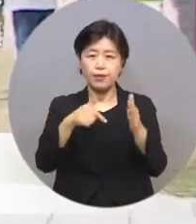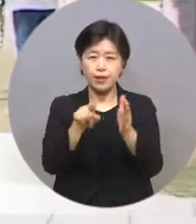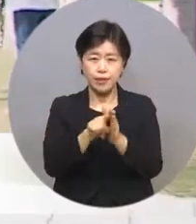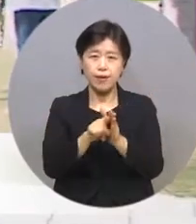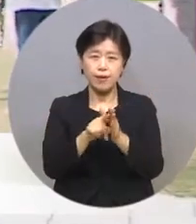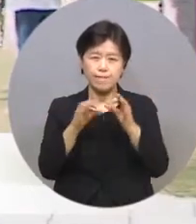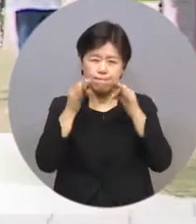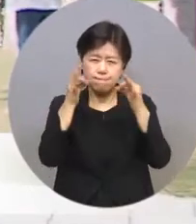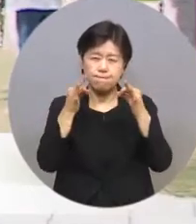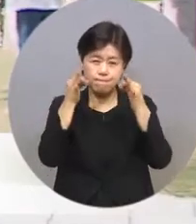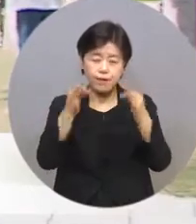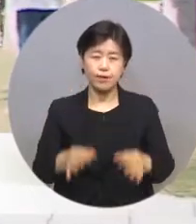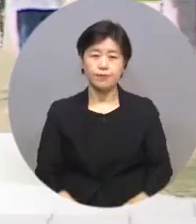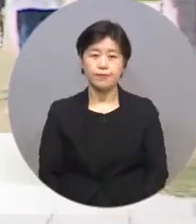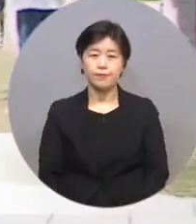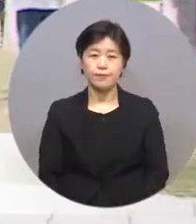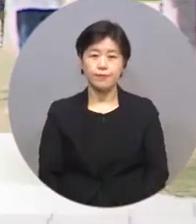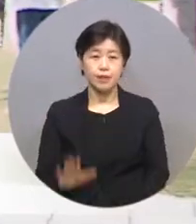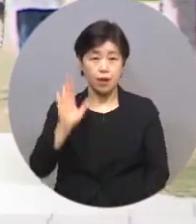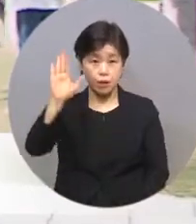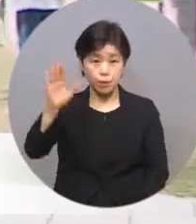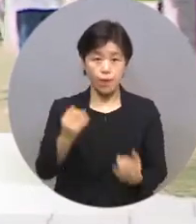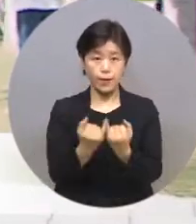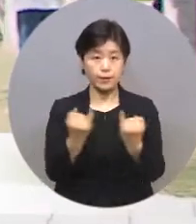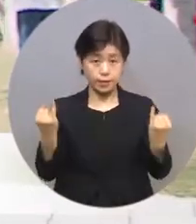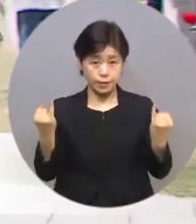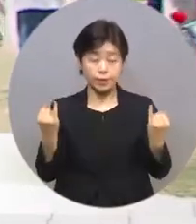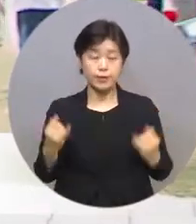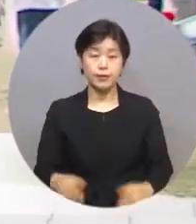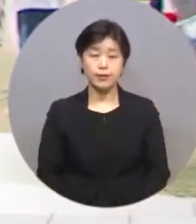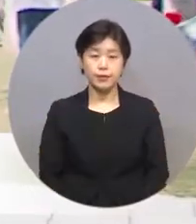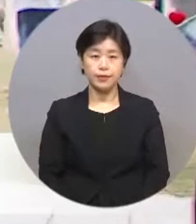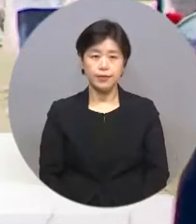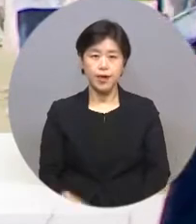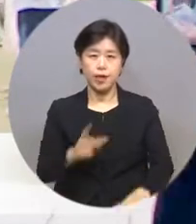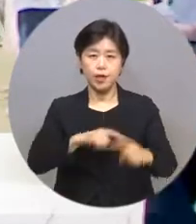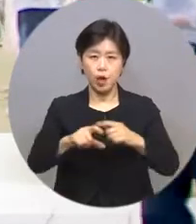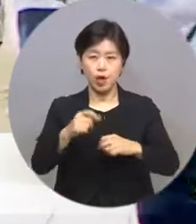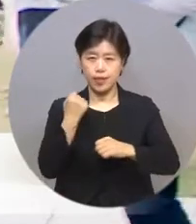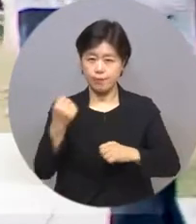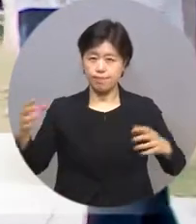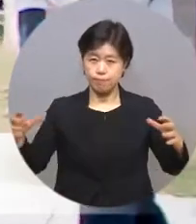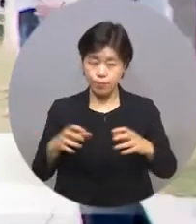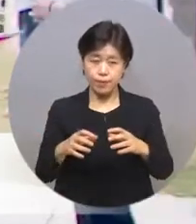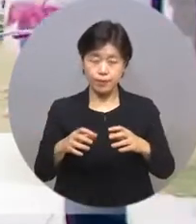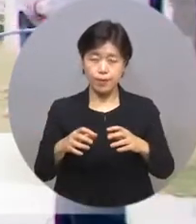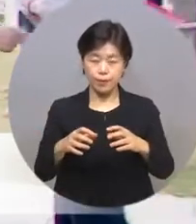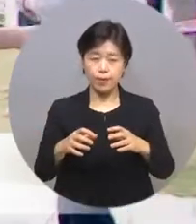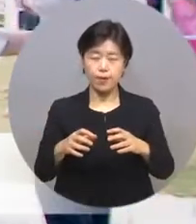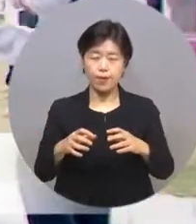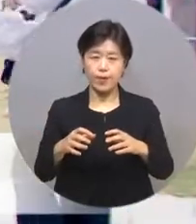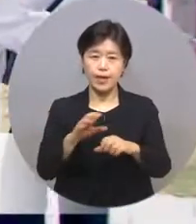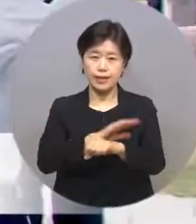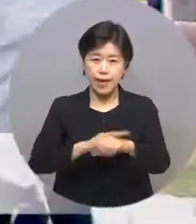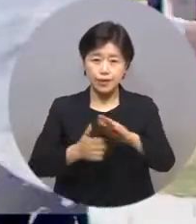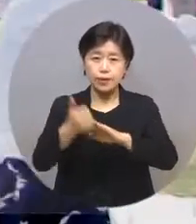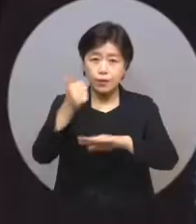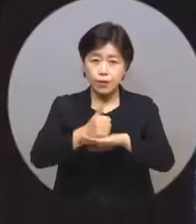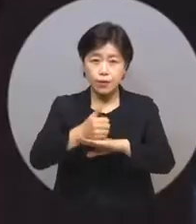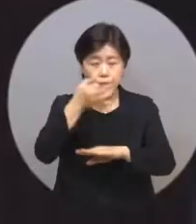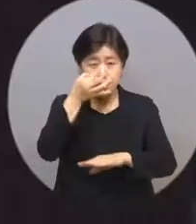추진 협의회를 결성하게 되었습니다 앞으로 우리 여성들이 나서서 여성의 힘으로 뭔가 될 수 있다는 걸 한번 보여드리고자